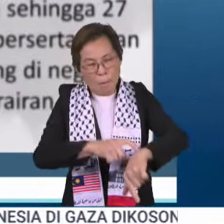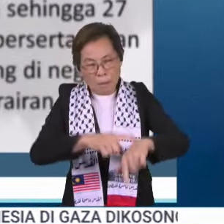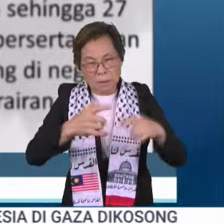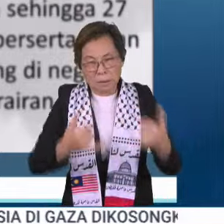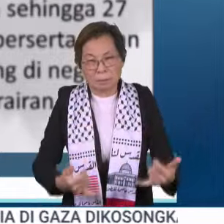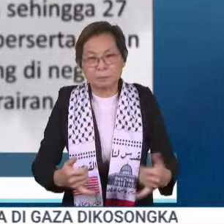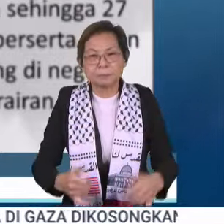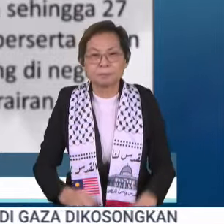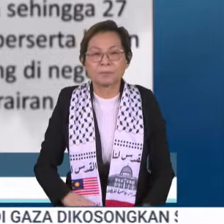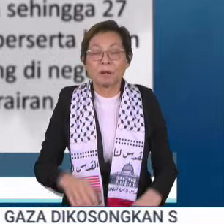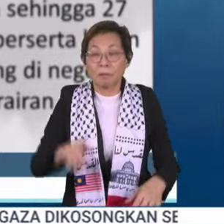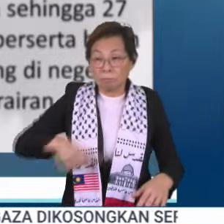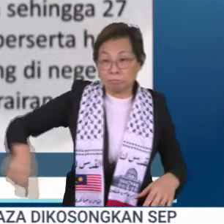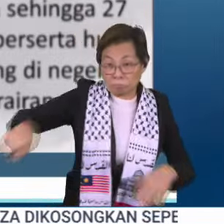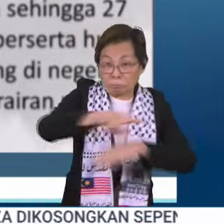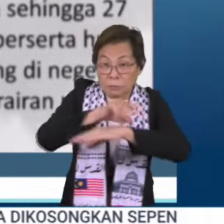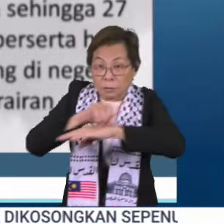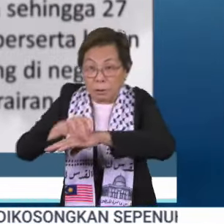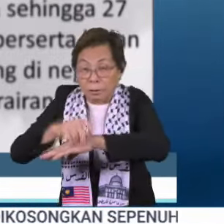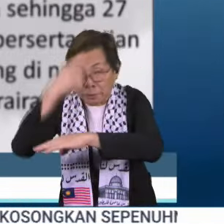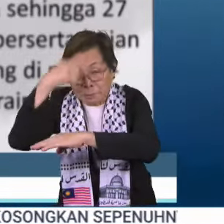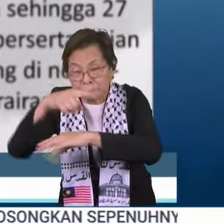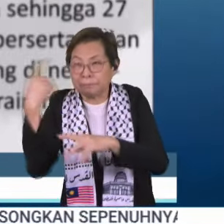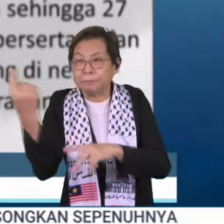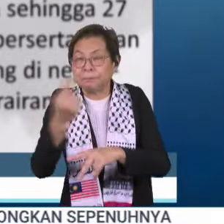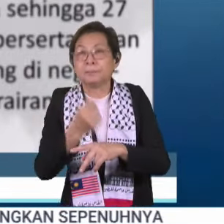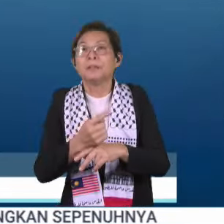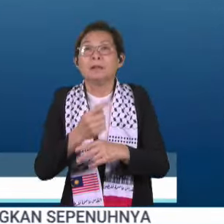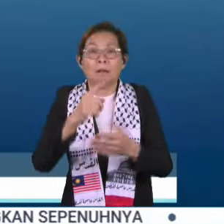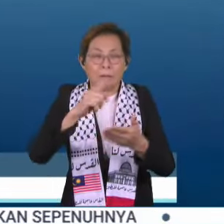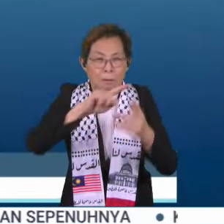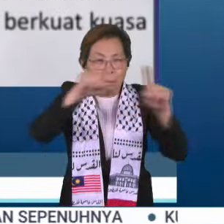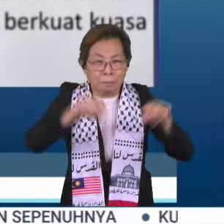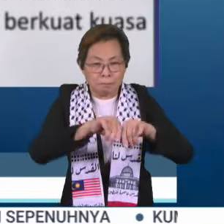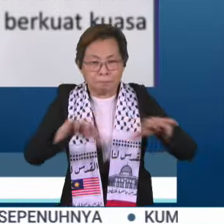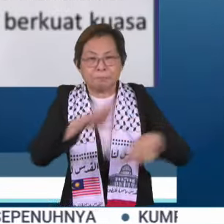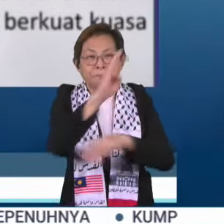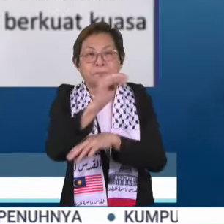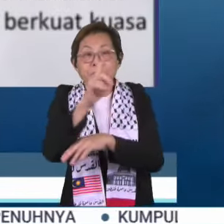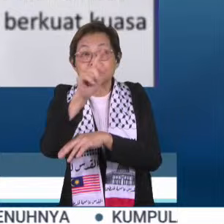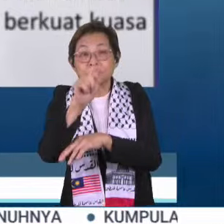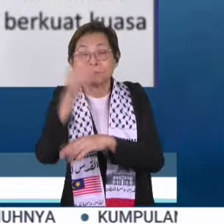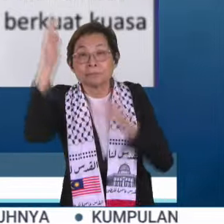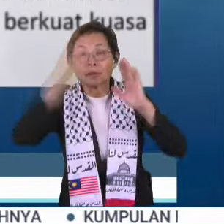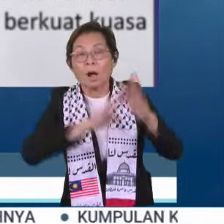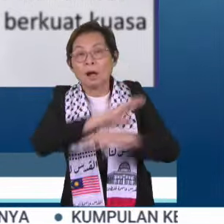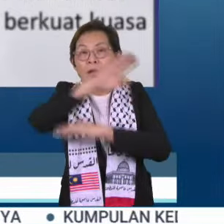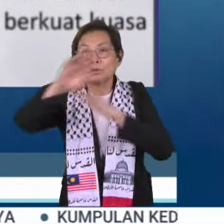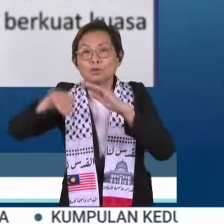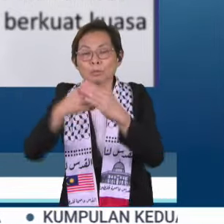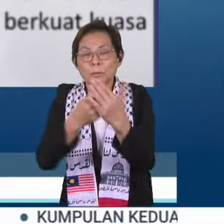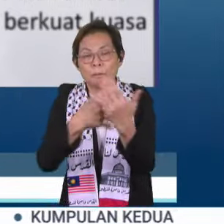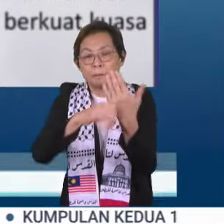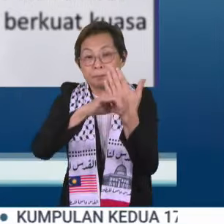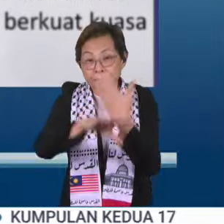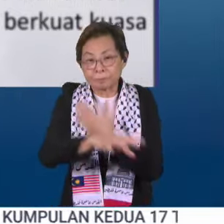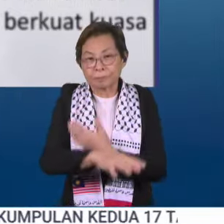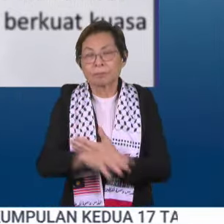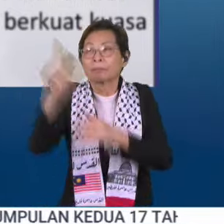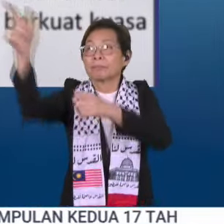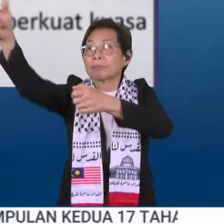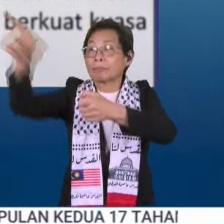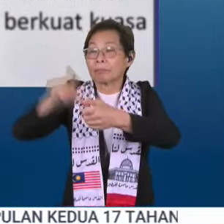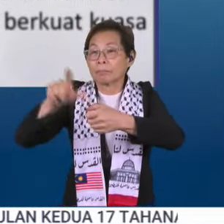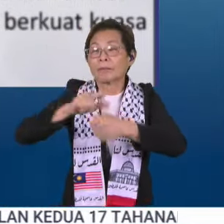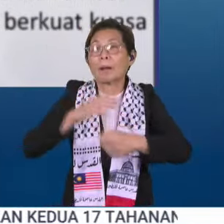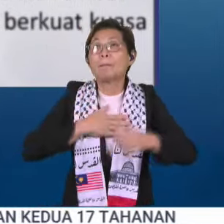berkenaan orang awam dinasihat untuk sentiasa merujuk laman sesawang Mat Malaysia dan semua media sosial selain memuat turun